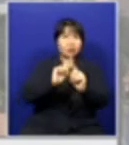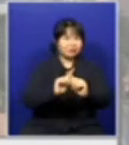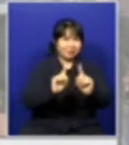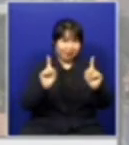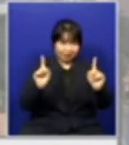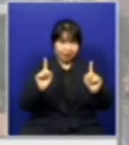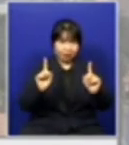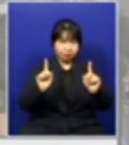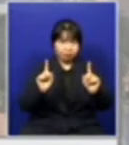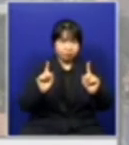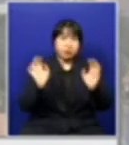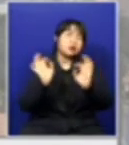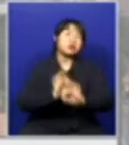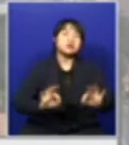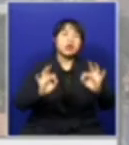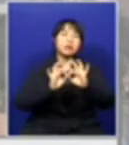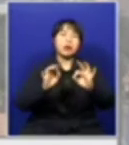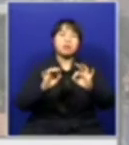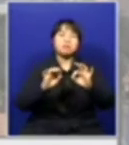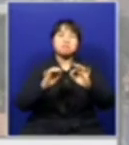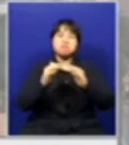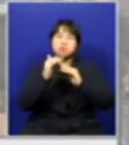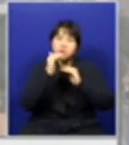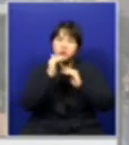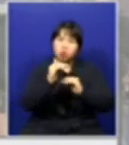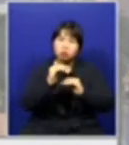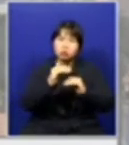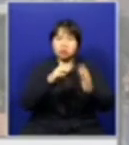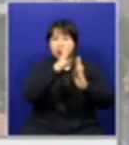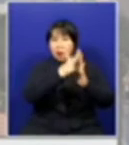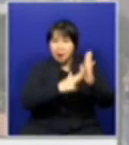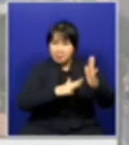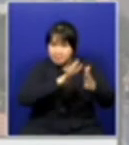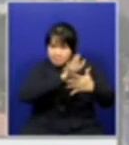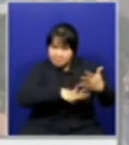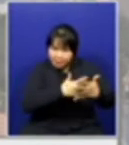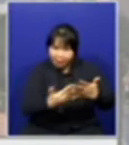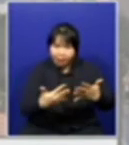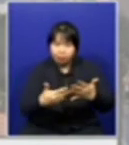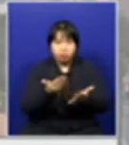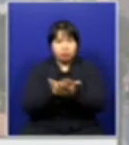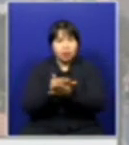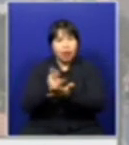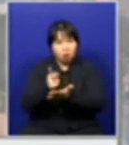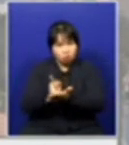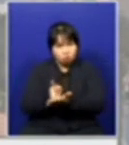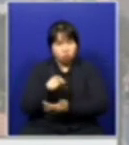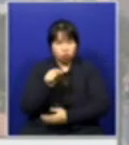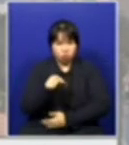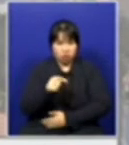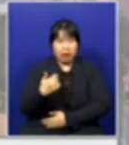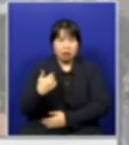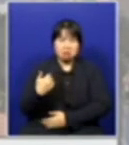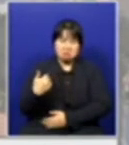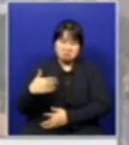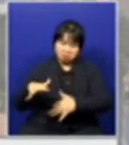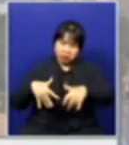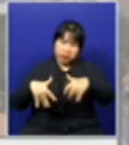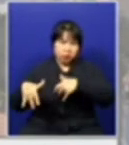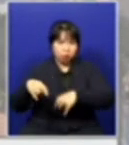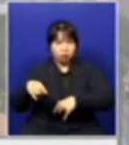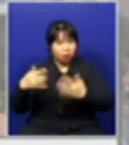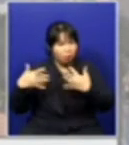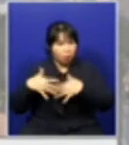างยิ่งการกำหนดกรอบนโยบายการใช้จ่ายพ.ร.ก.การกู้เงินครั้งนี้ไม่มีภาคประชาชนเข้